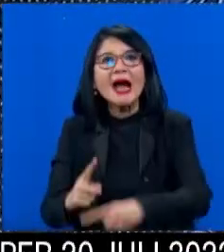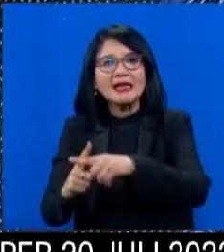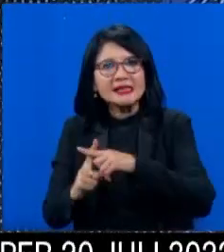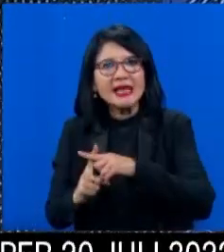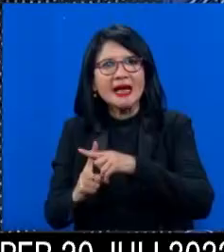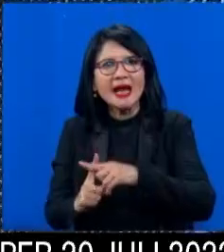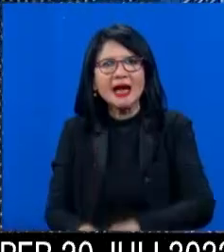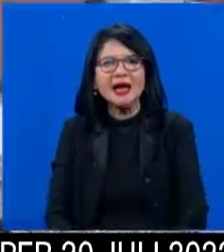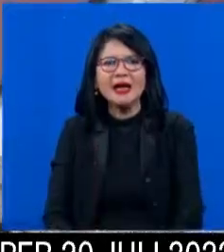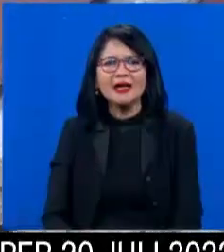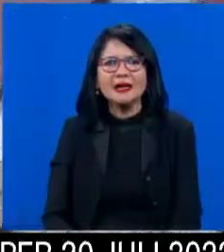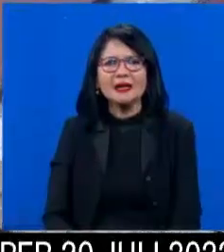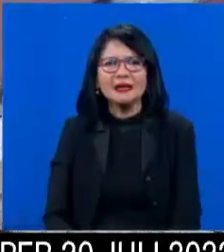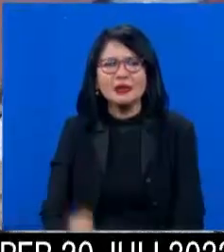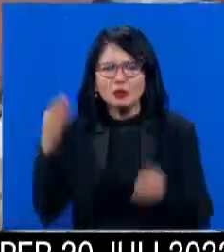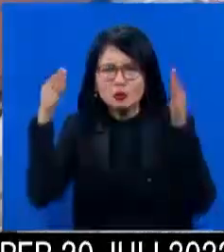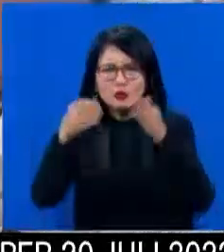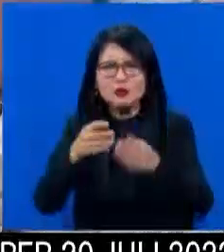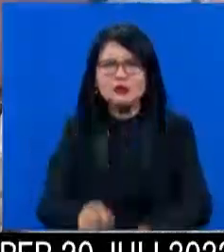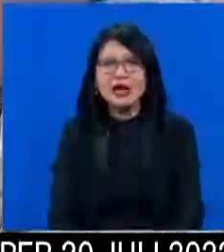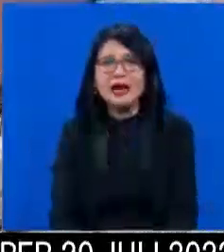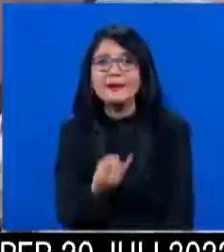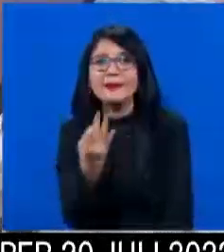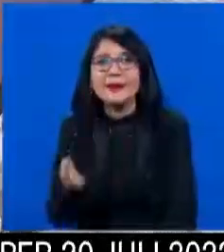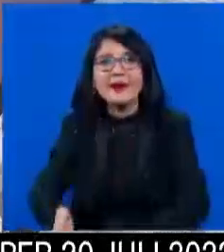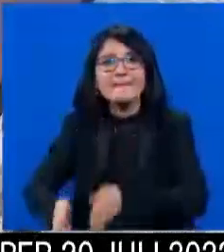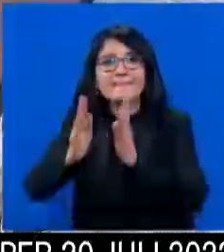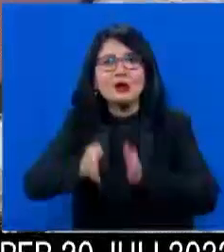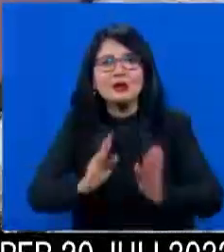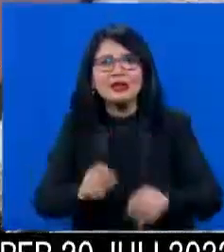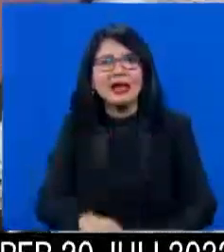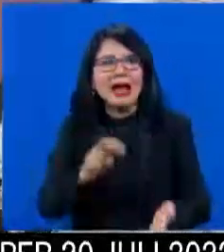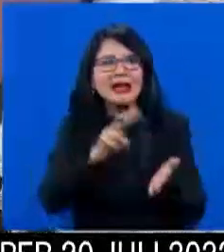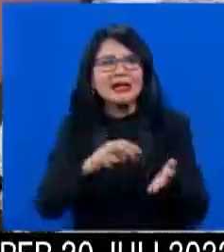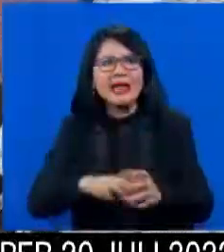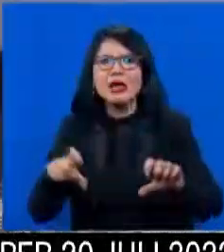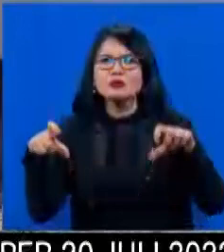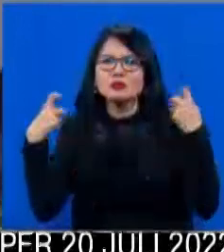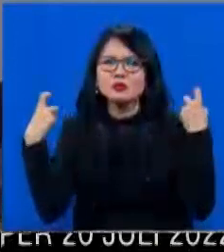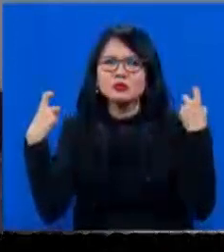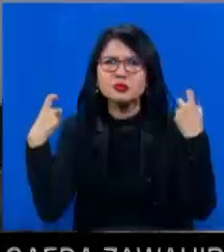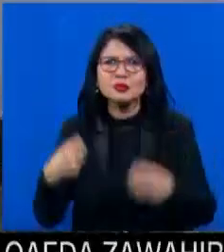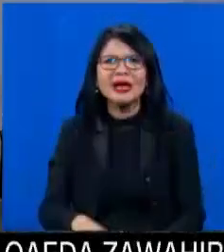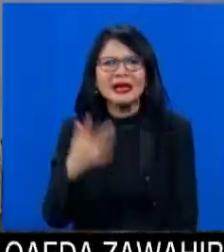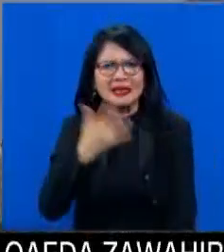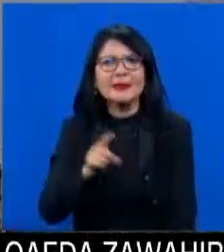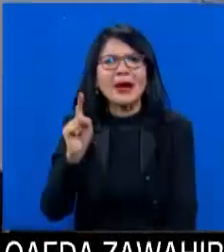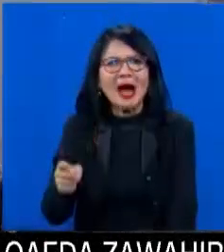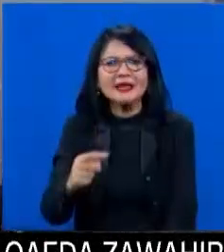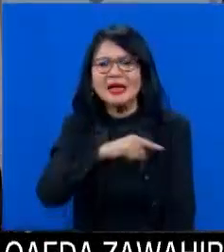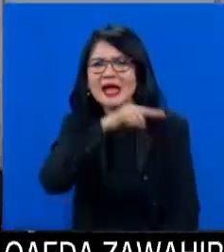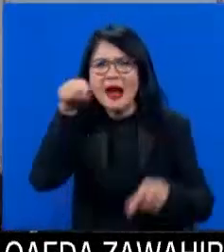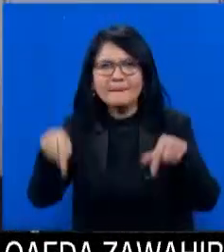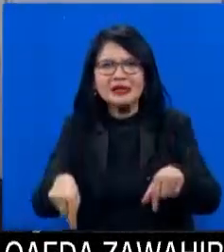Kristiani terutama sangat. Terdapat beberapa bangunan bernilai historis peninggalan Cornelis Castelein yang masih ada hingga